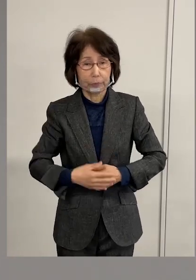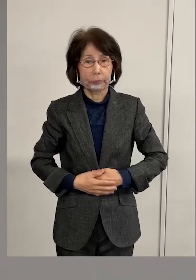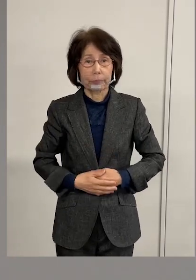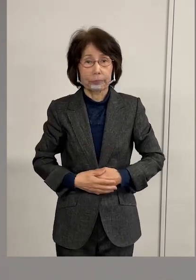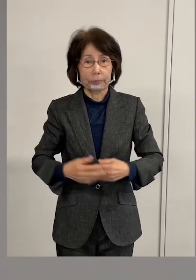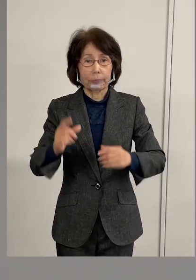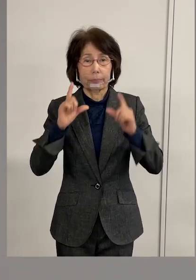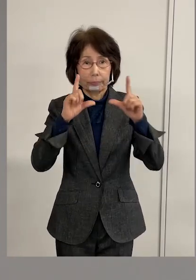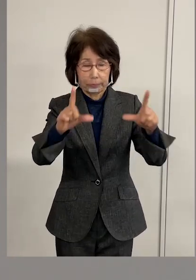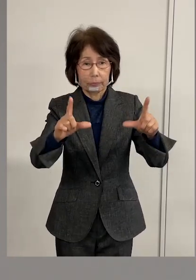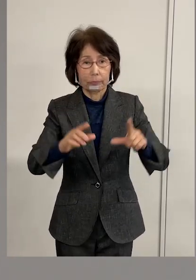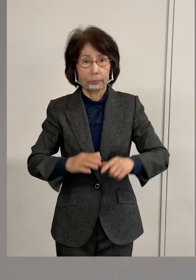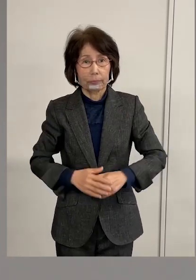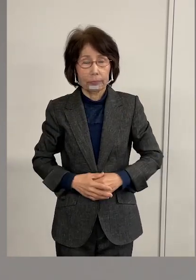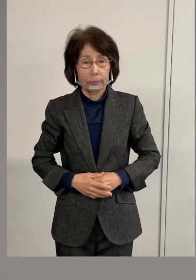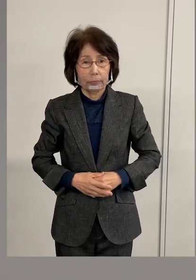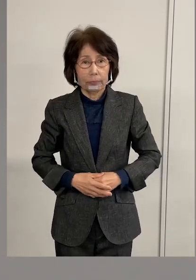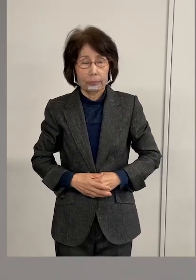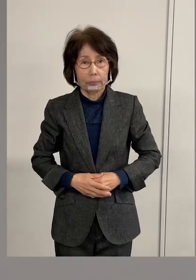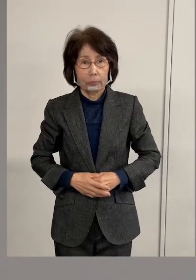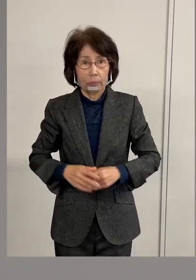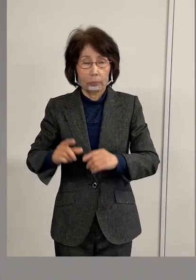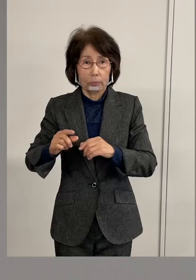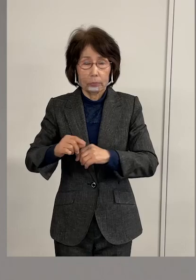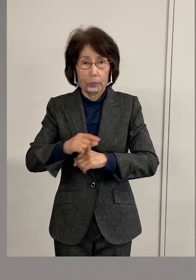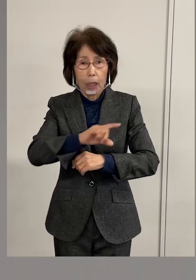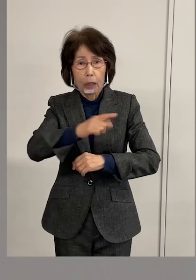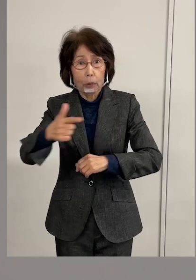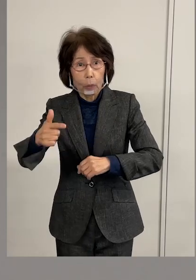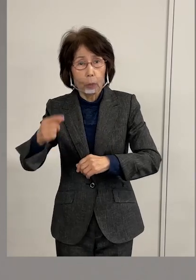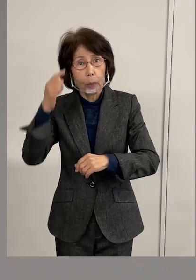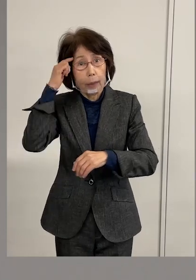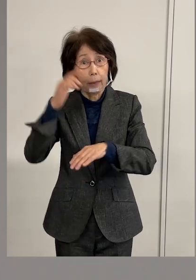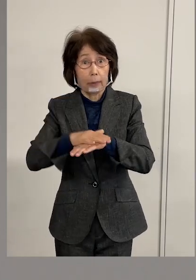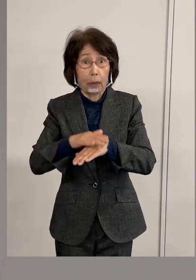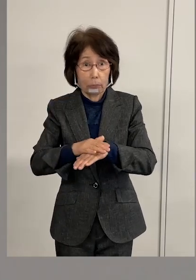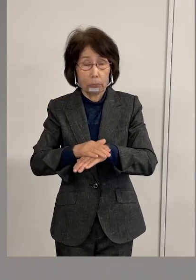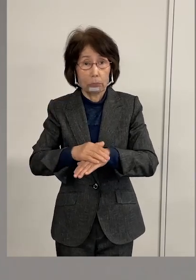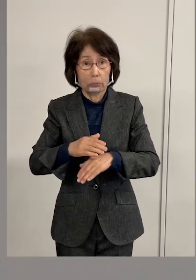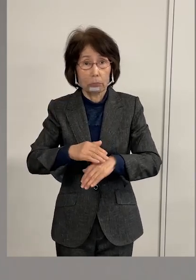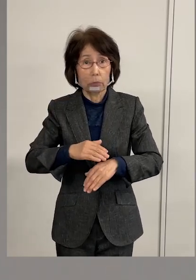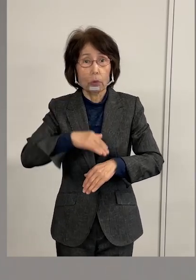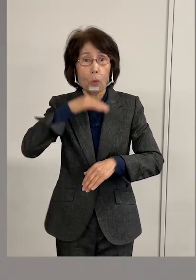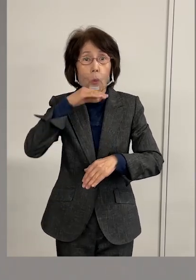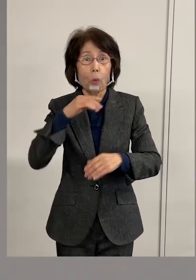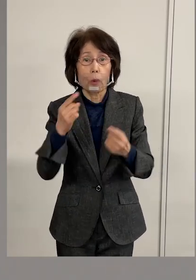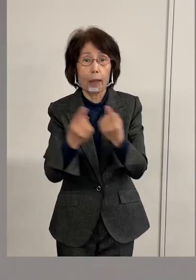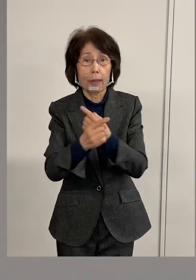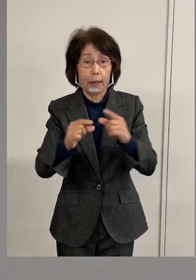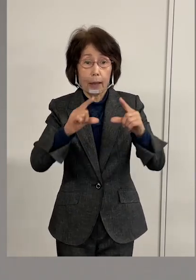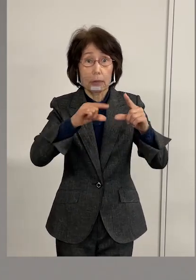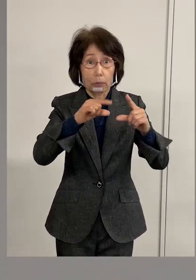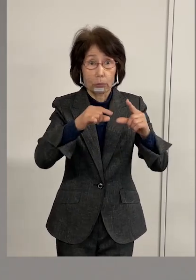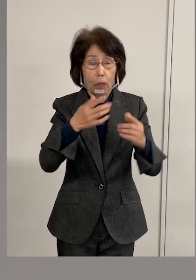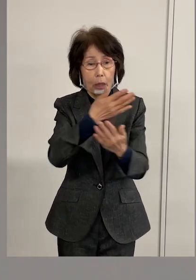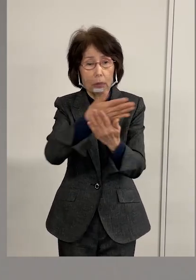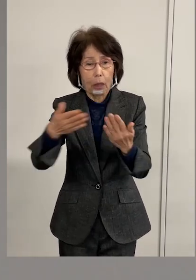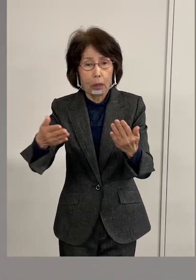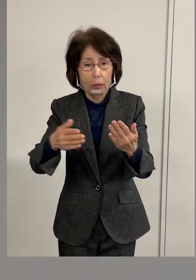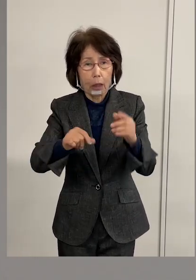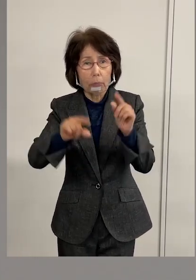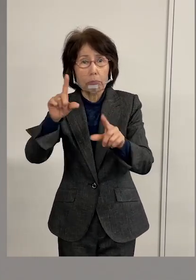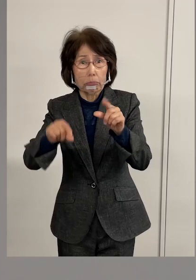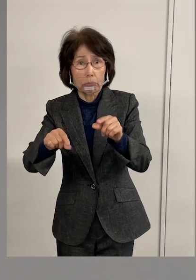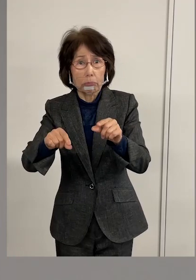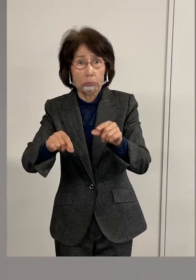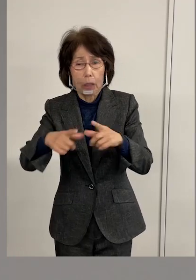多分、統計の取り方いろいろあるんですが、高齢化率が 多分データによって若干違うと思いますが、今全